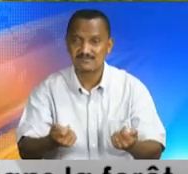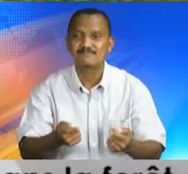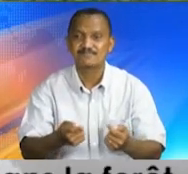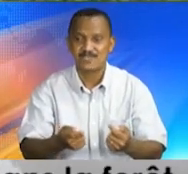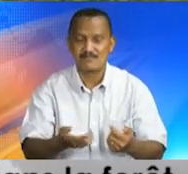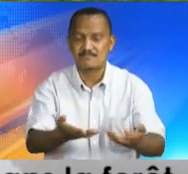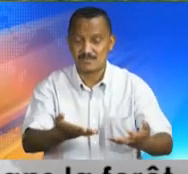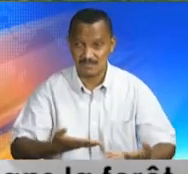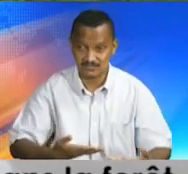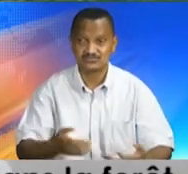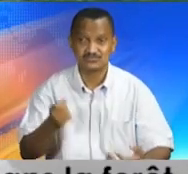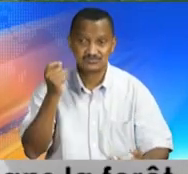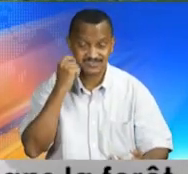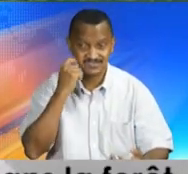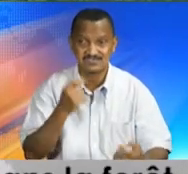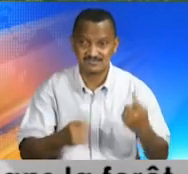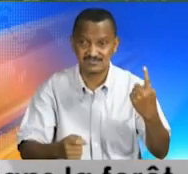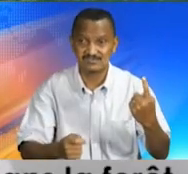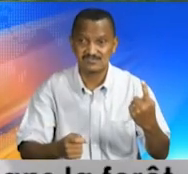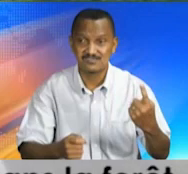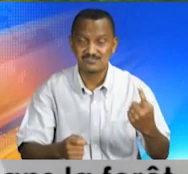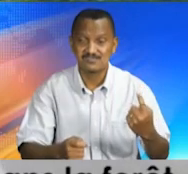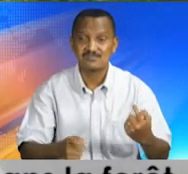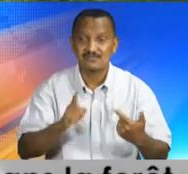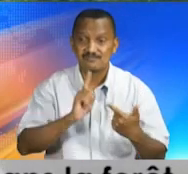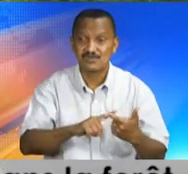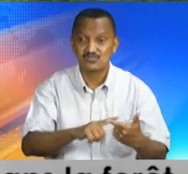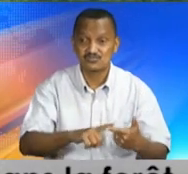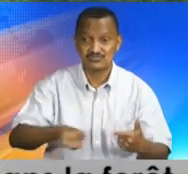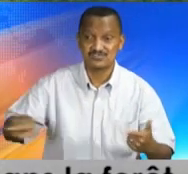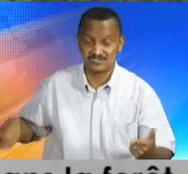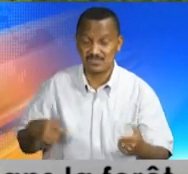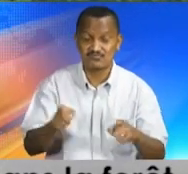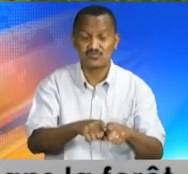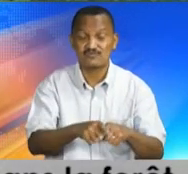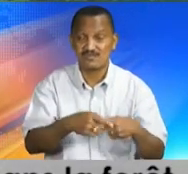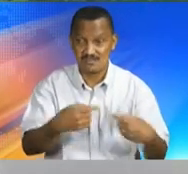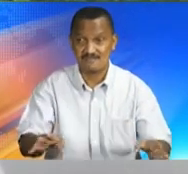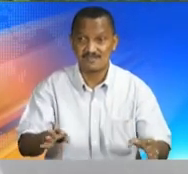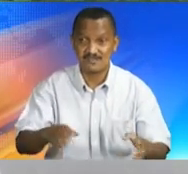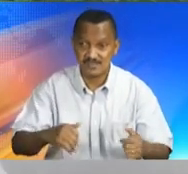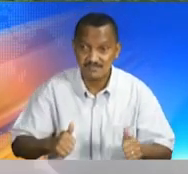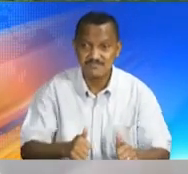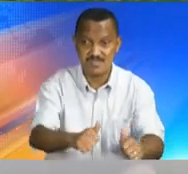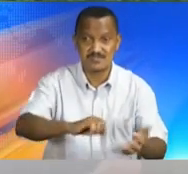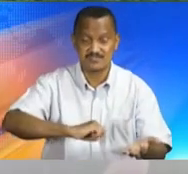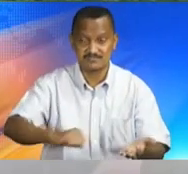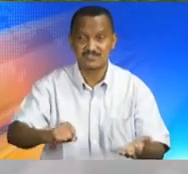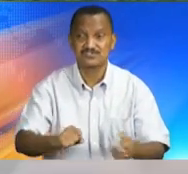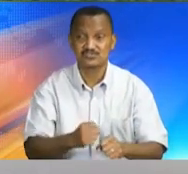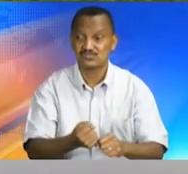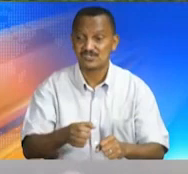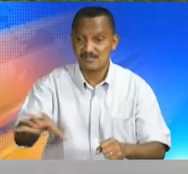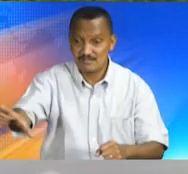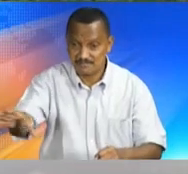koa zany a miara-miasa amin'ny ny olona mpiaza tantely a mpanao sasina tantely any anaty ala. Dia tantely sauvage reny zany